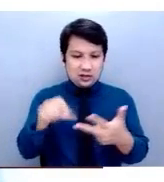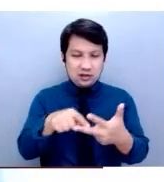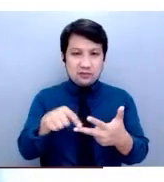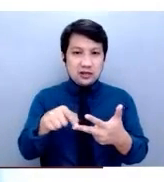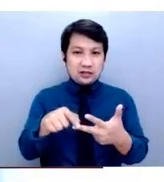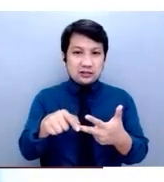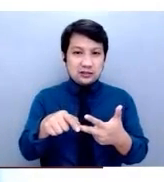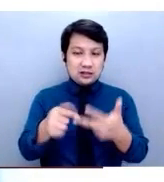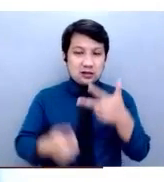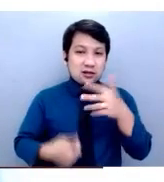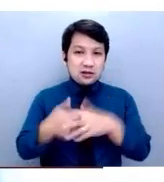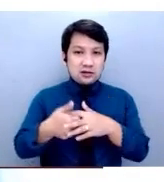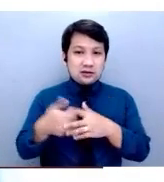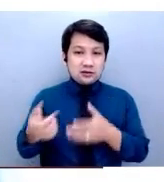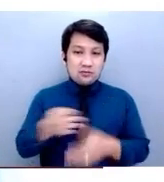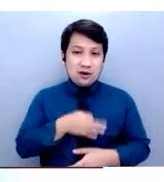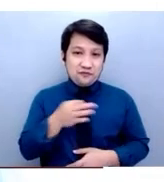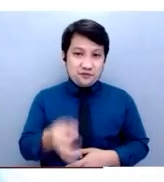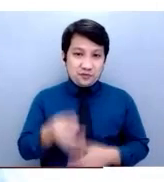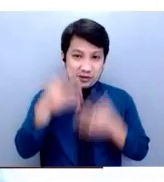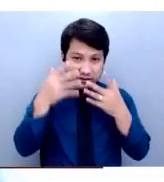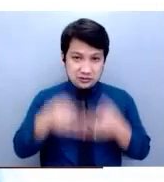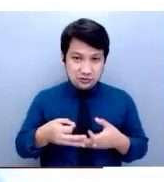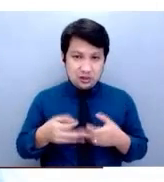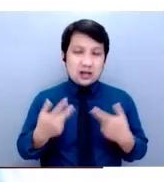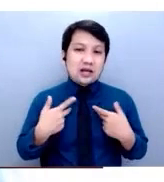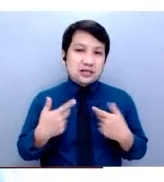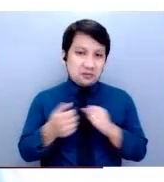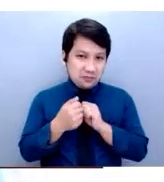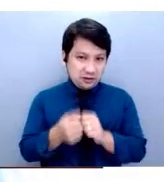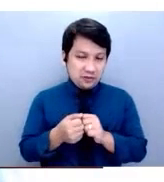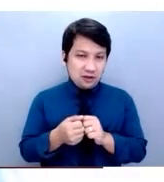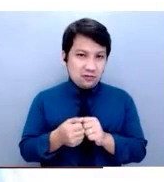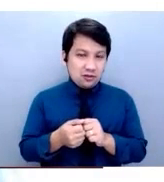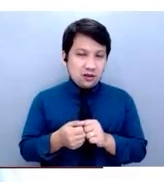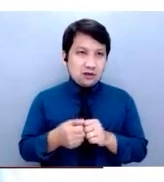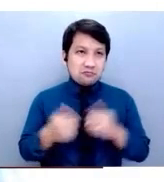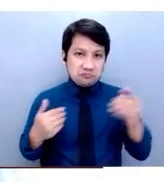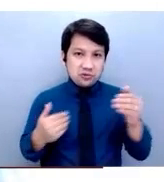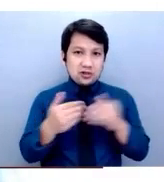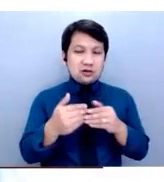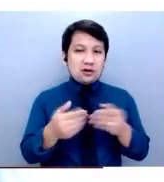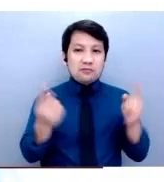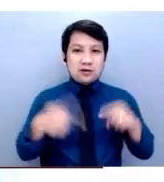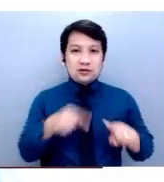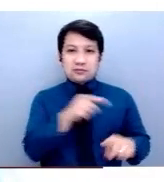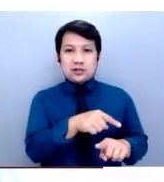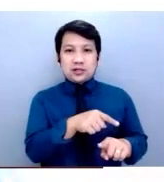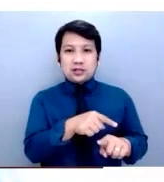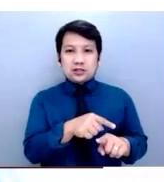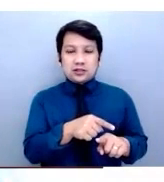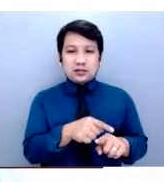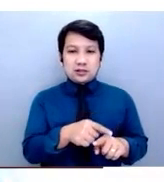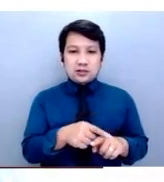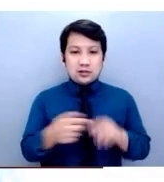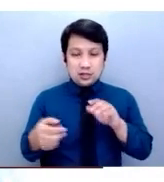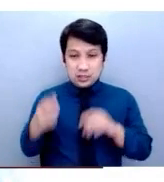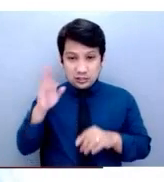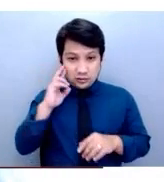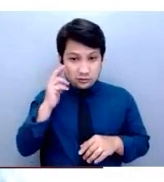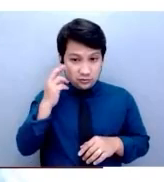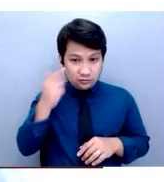time na lumabas yung formal na desisyon. Ibig sabihin niyan, pag umabot na yung punto na hindi na commissioner si Commissioner